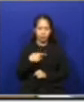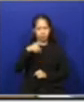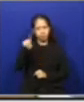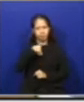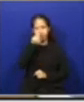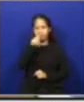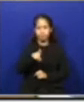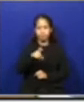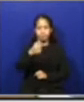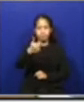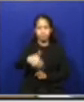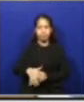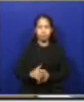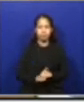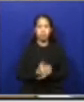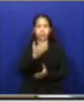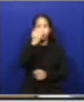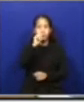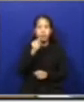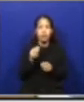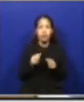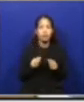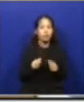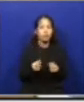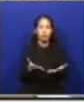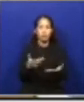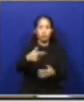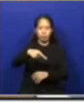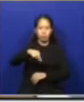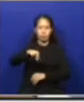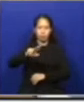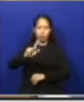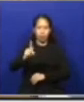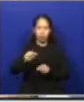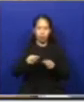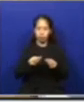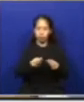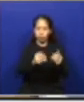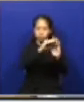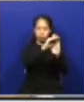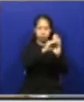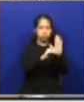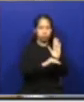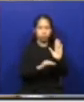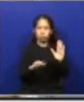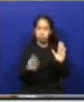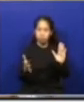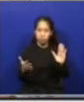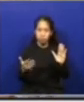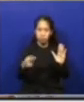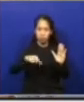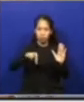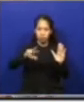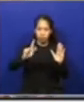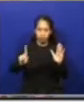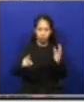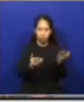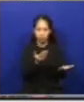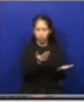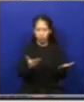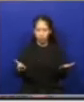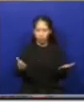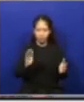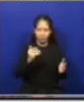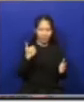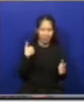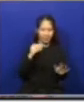ได้เพราะว่ามันไม่มีรายละเอียดพรก.ที่ท่านให้มาเนี่ย3ฉบับมีไม่เกิน10กว่าหน้า